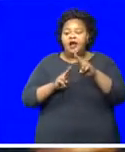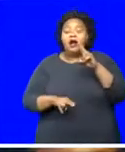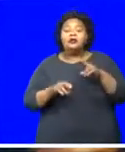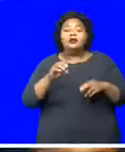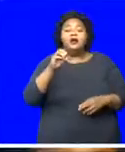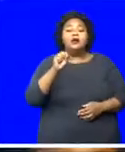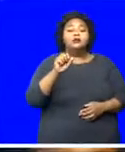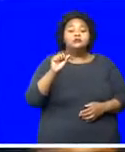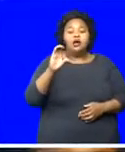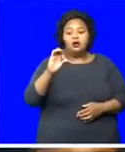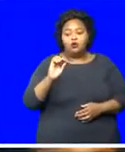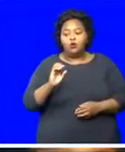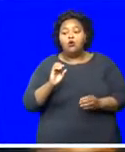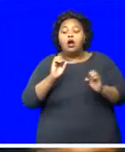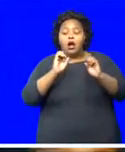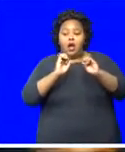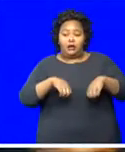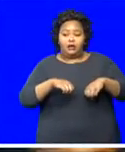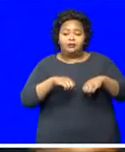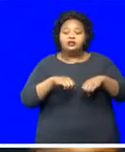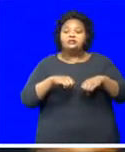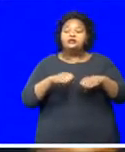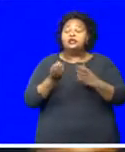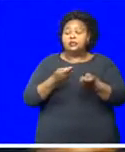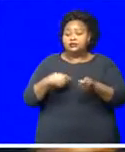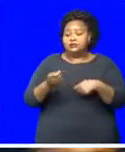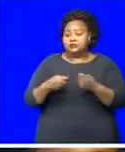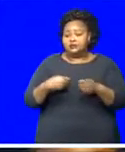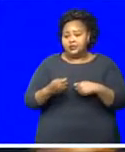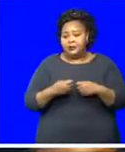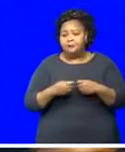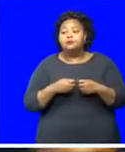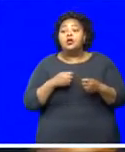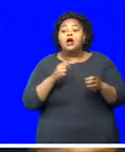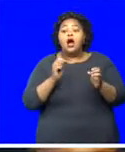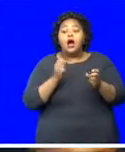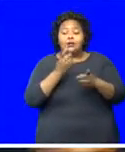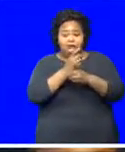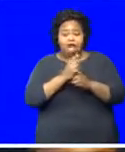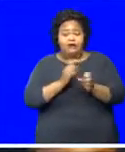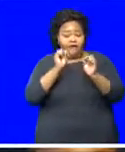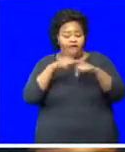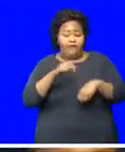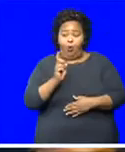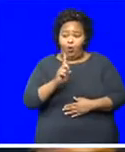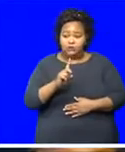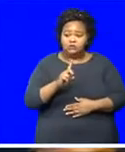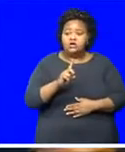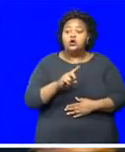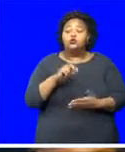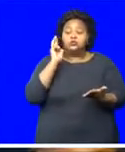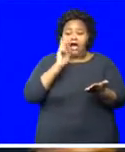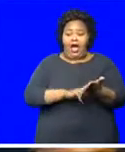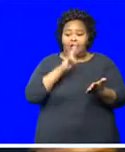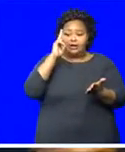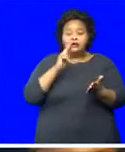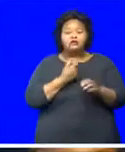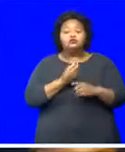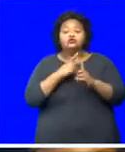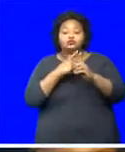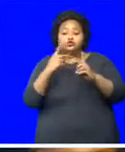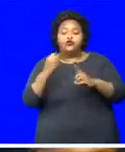sakho sikavumelene ukuthi emave livikadi sale aniketwa imvume ekudikicitela aphinde athengise umjovo egumela umkhuhlane